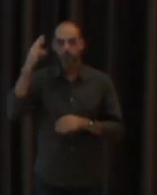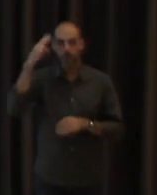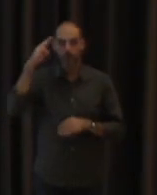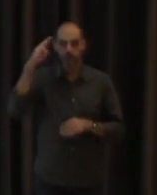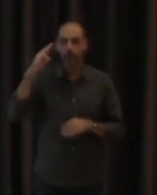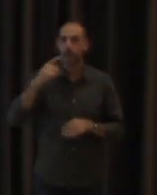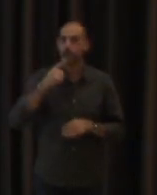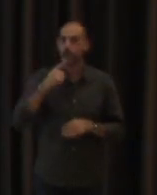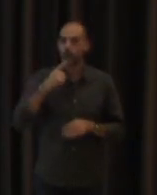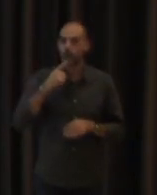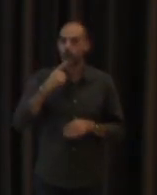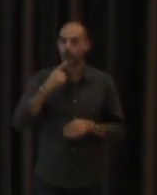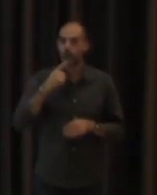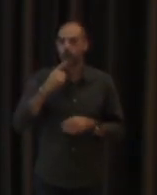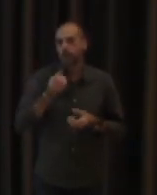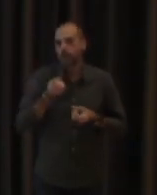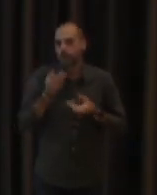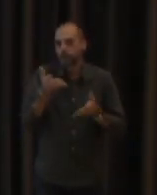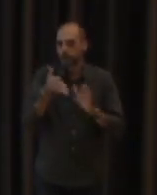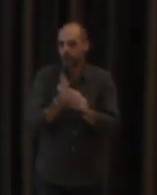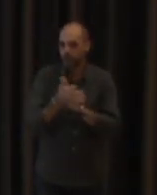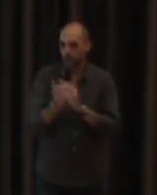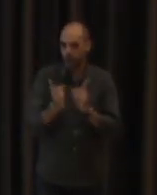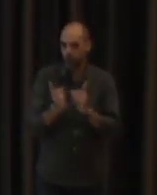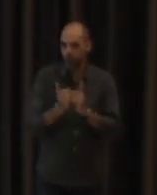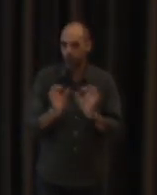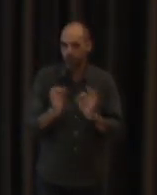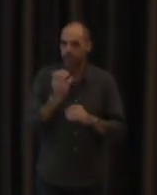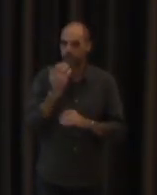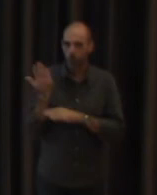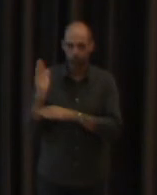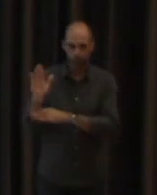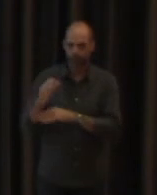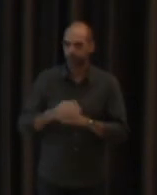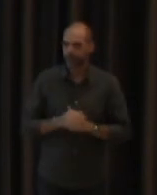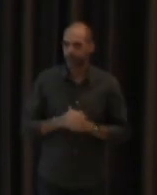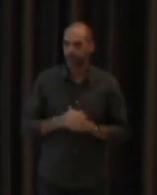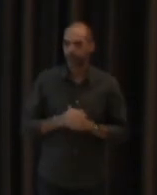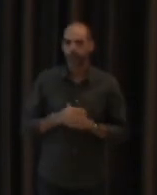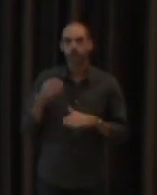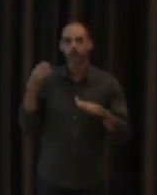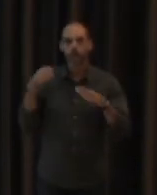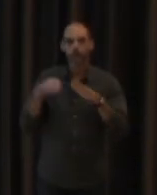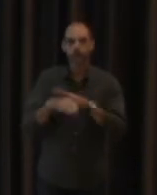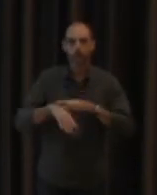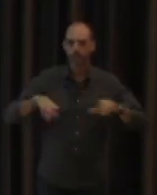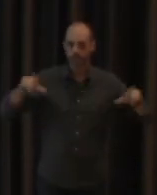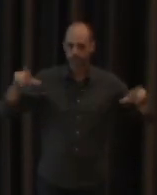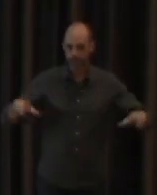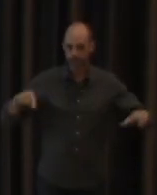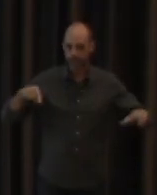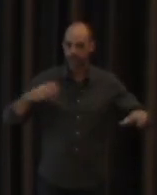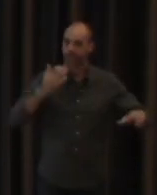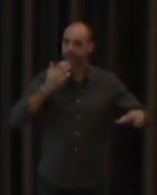pronom en, però en dono un exemple, que és aquest. Entreu en aquesta sala. Si